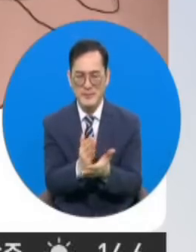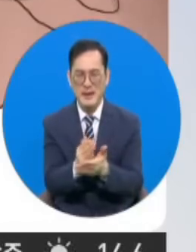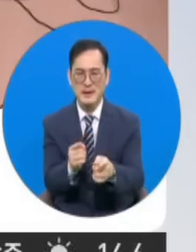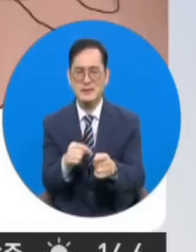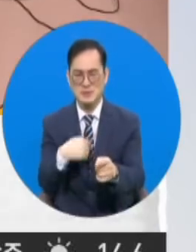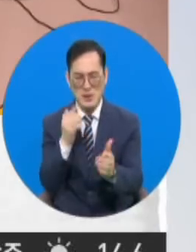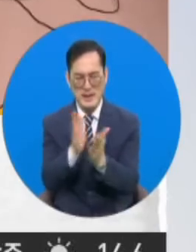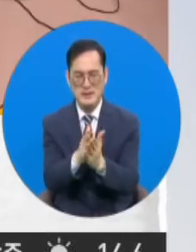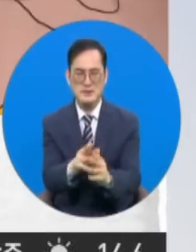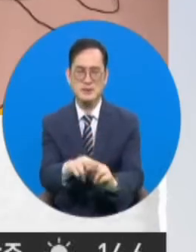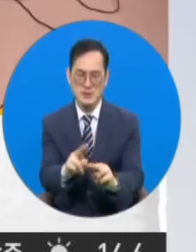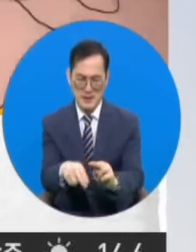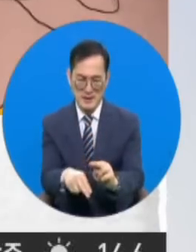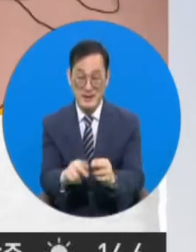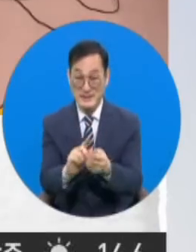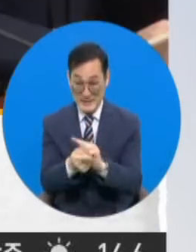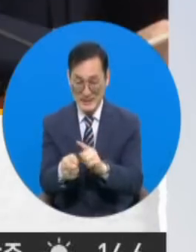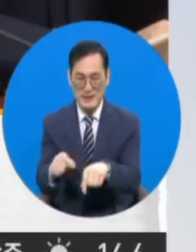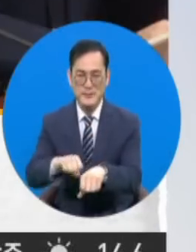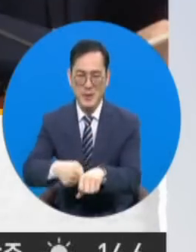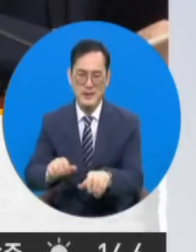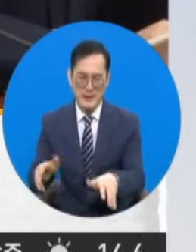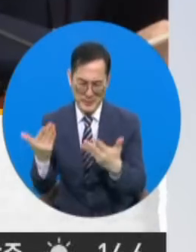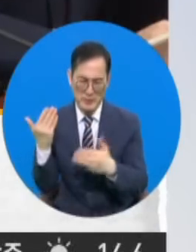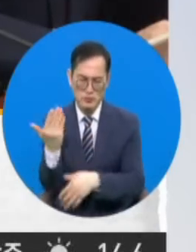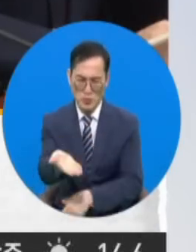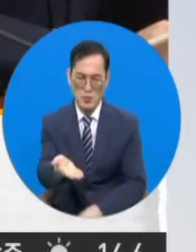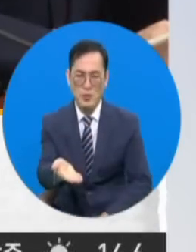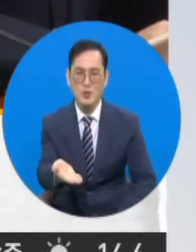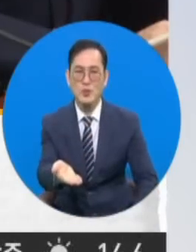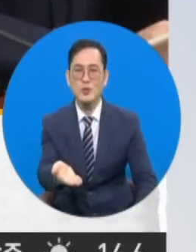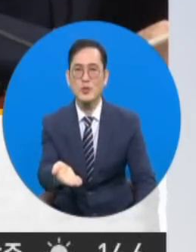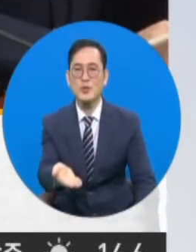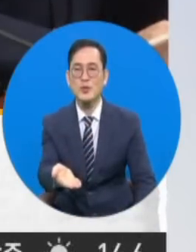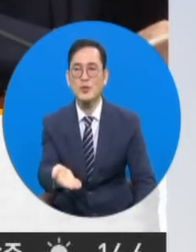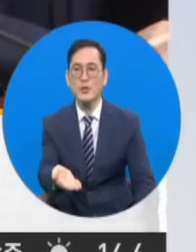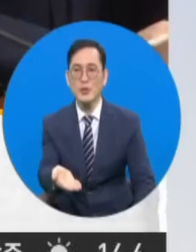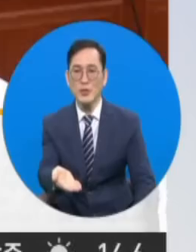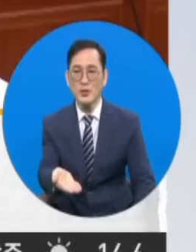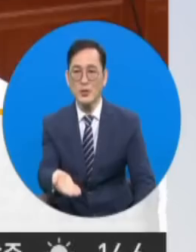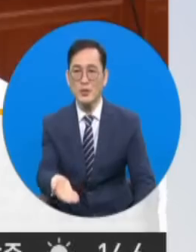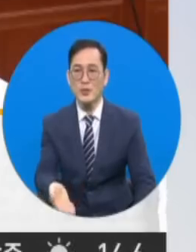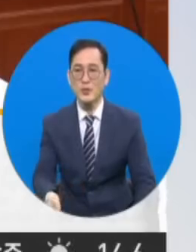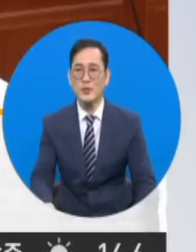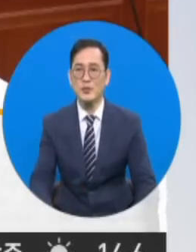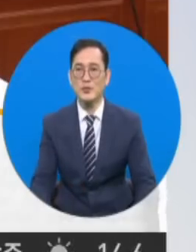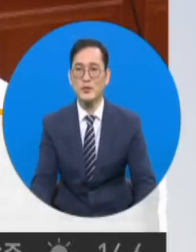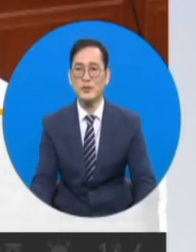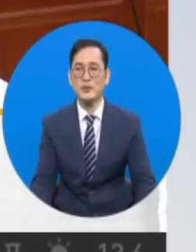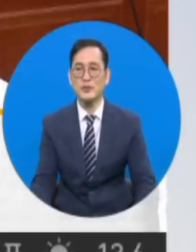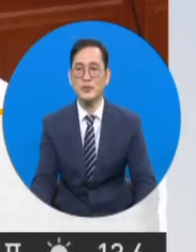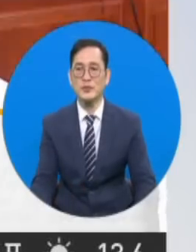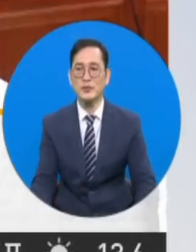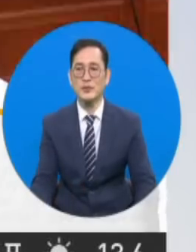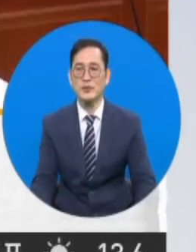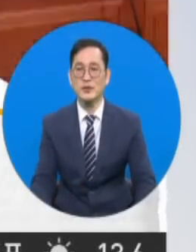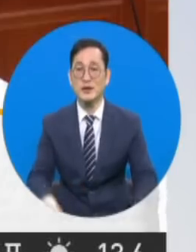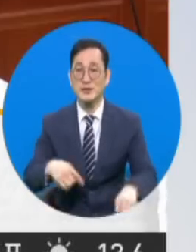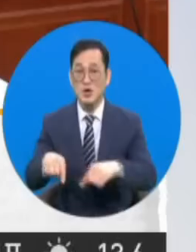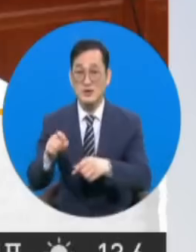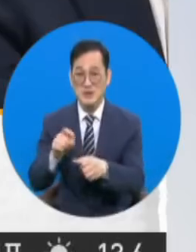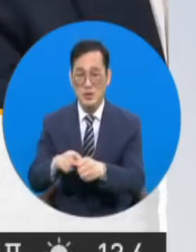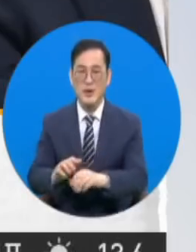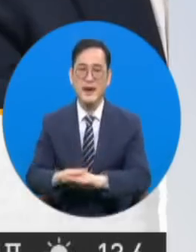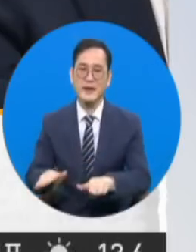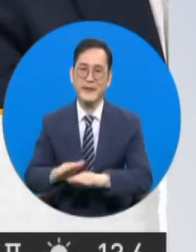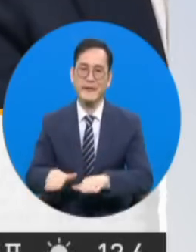대신에 그러한 그 뭐 당원권 정지라던가 이런 것들을 윤리위해서 결정하지는 않는 정치적인 문제니까